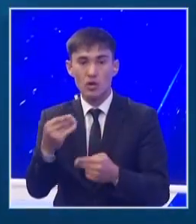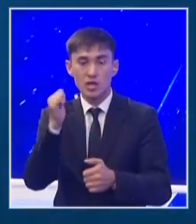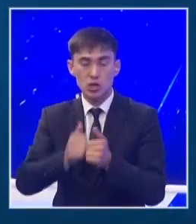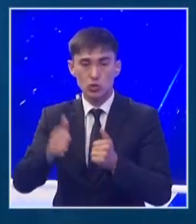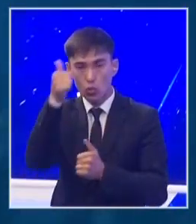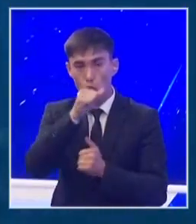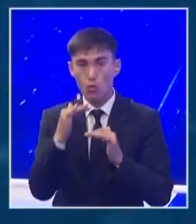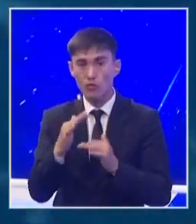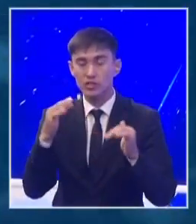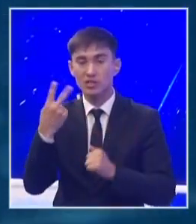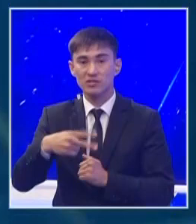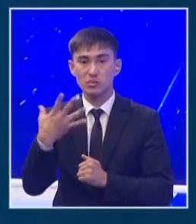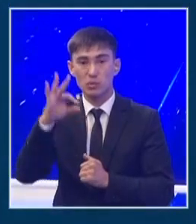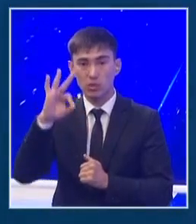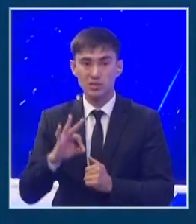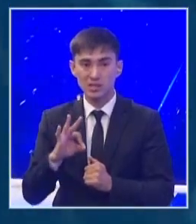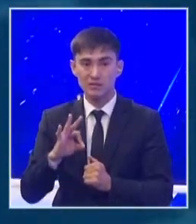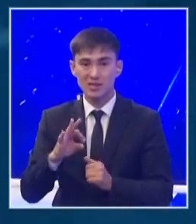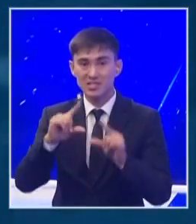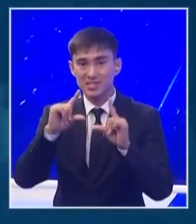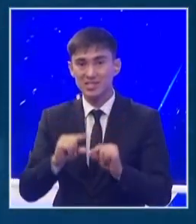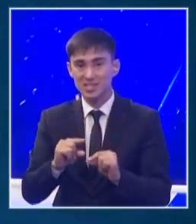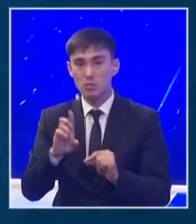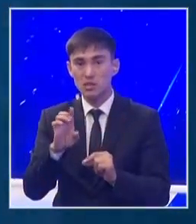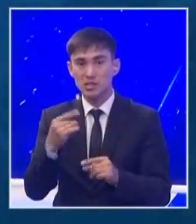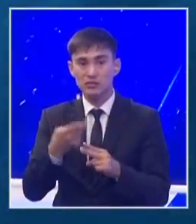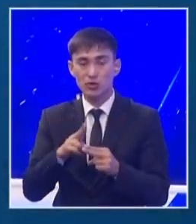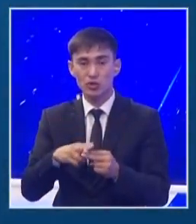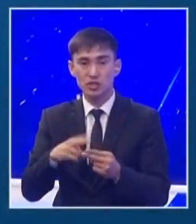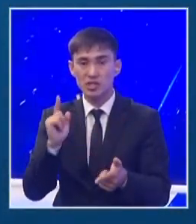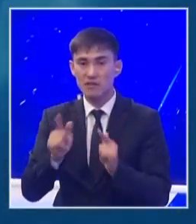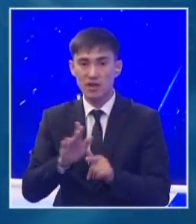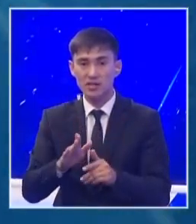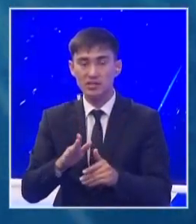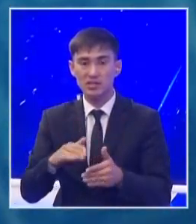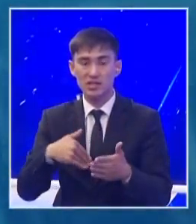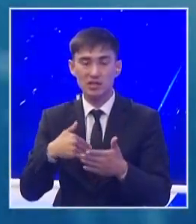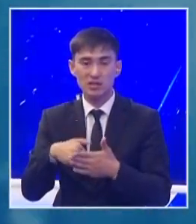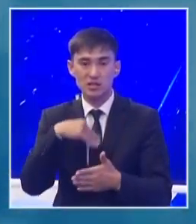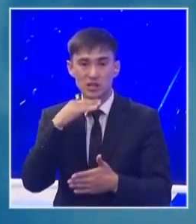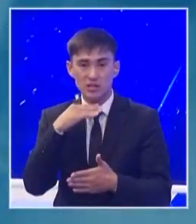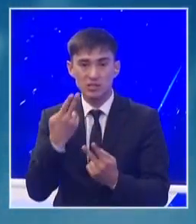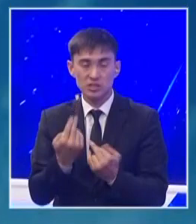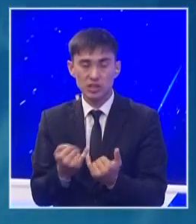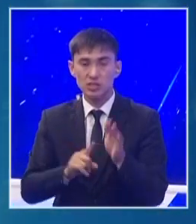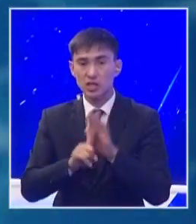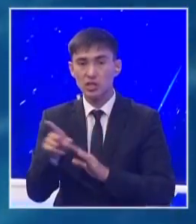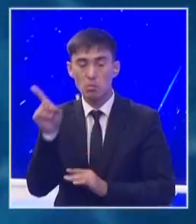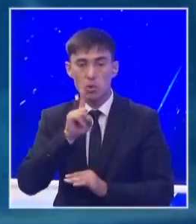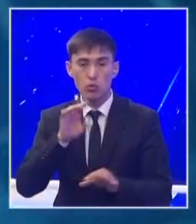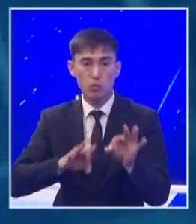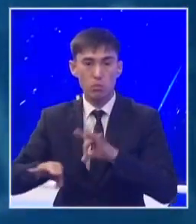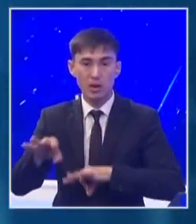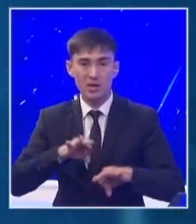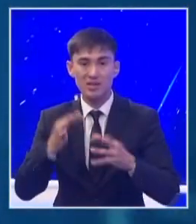ежегодное увеличение на 25%, из-за низкой базы она все еще не является достаточной. Сейчас мы начали пилотный проект в